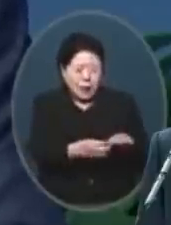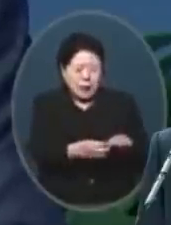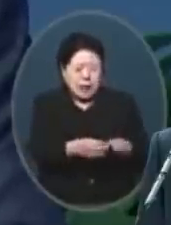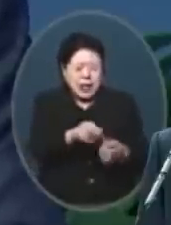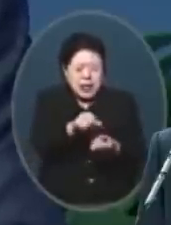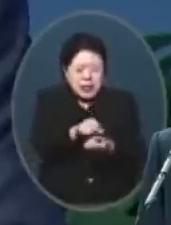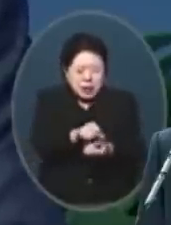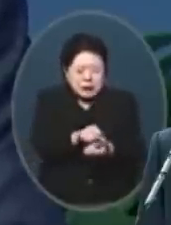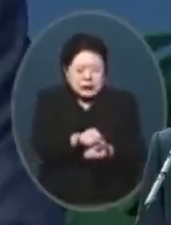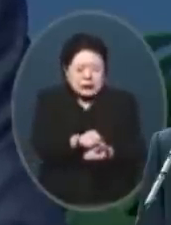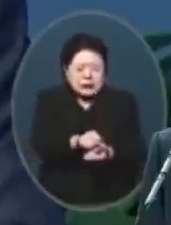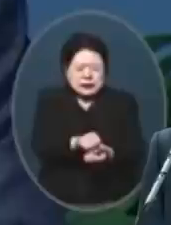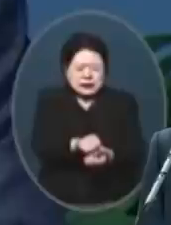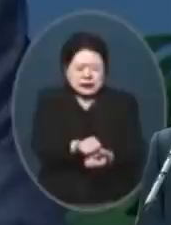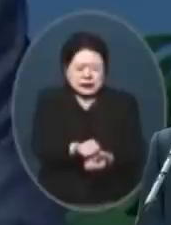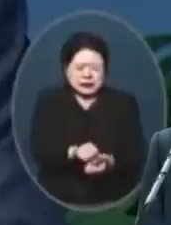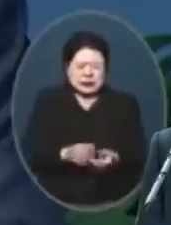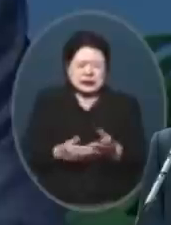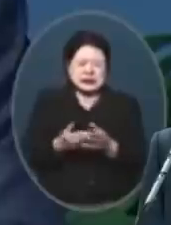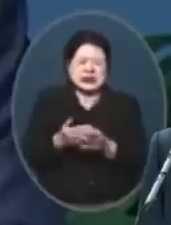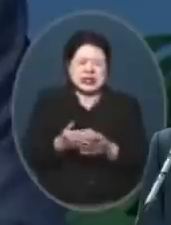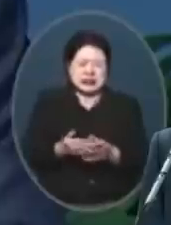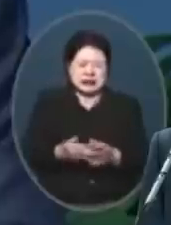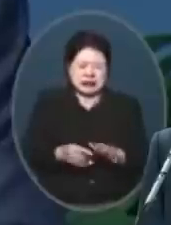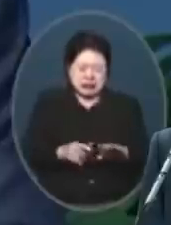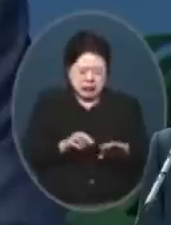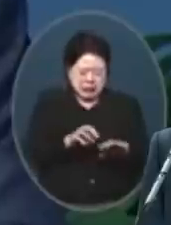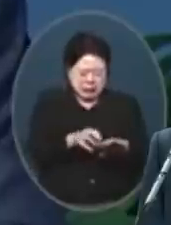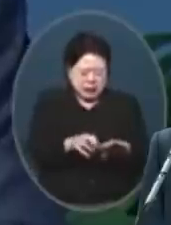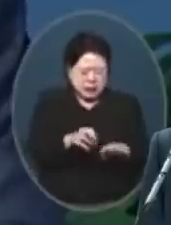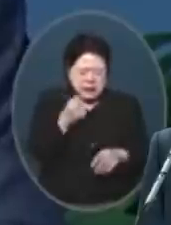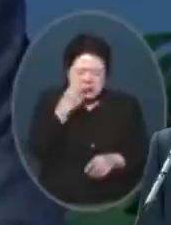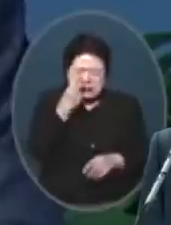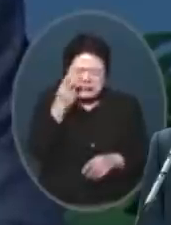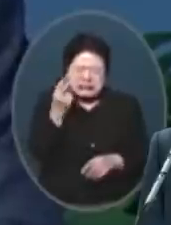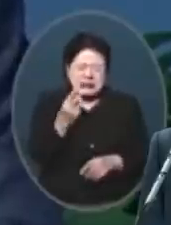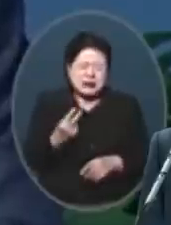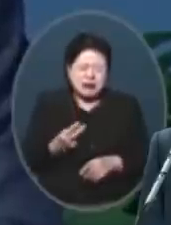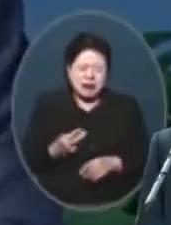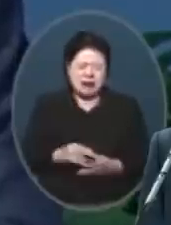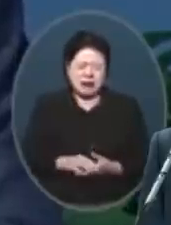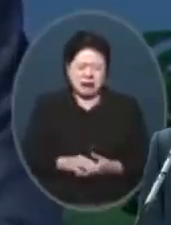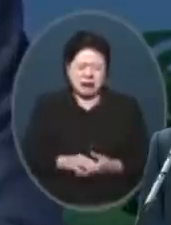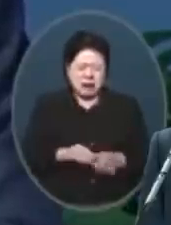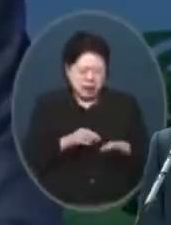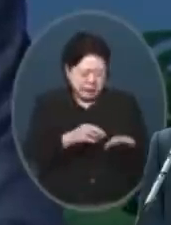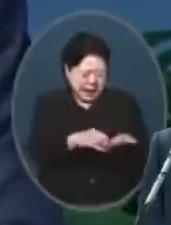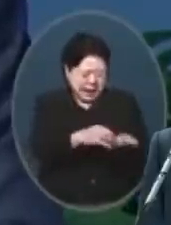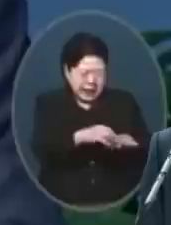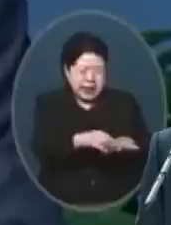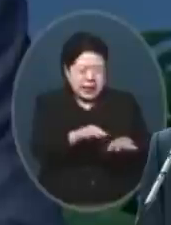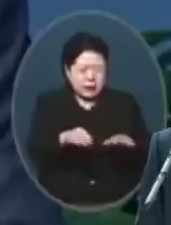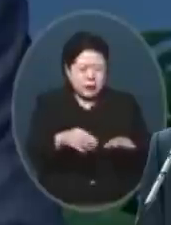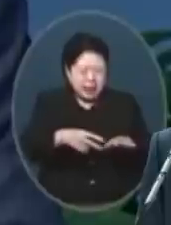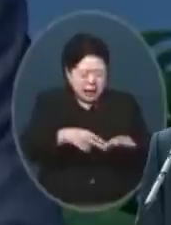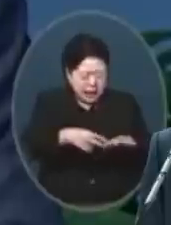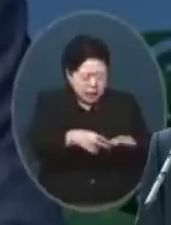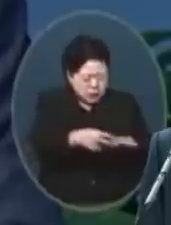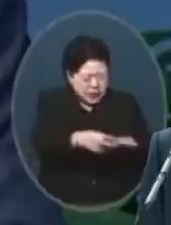걸어다니는데 그 발톱이 썩는다는 것입니다. 그래서 발톱을 깎아줘야